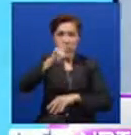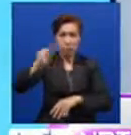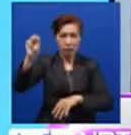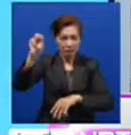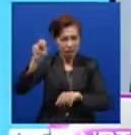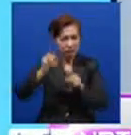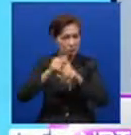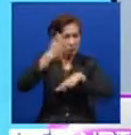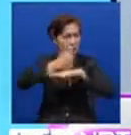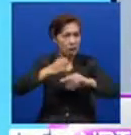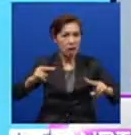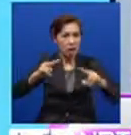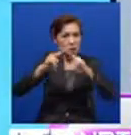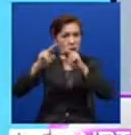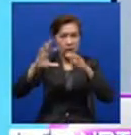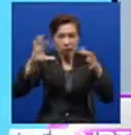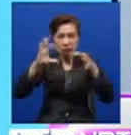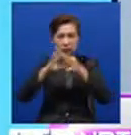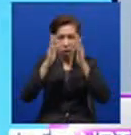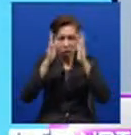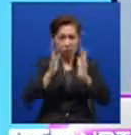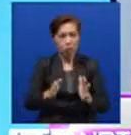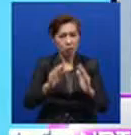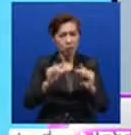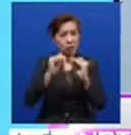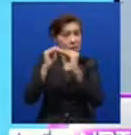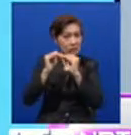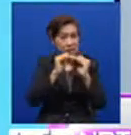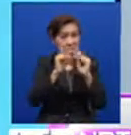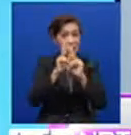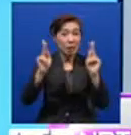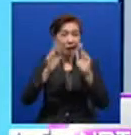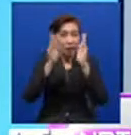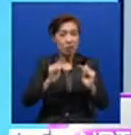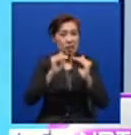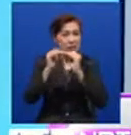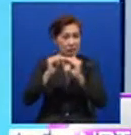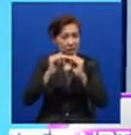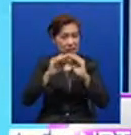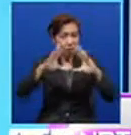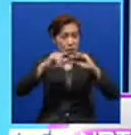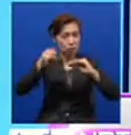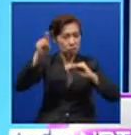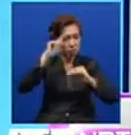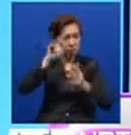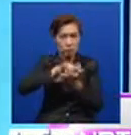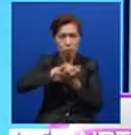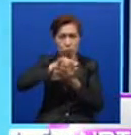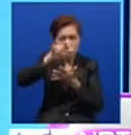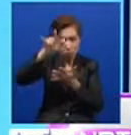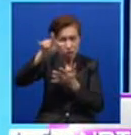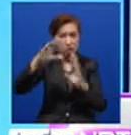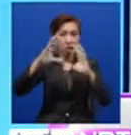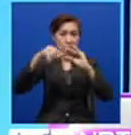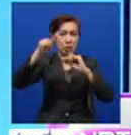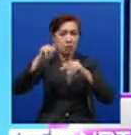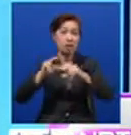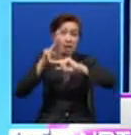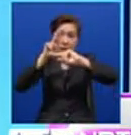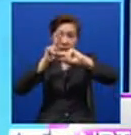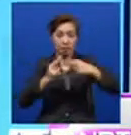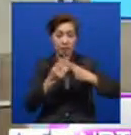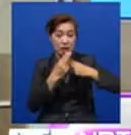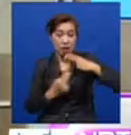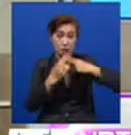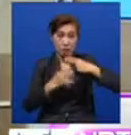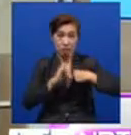มนตรีสิทธิมนุษยชนแห่งสหประชาชาติสมัยที่ 28ณนครเจนีวาสมาพันวิทโดยยืน